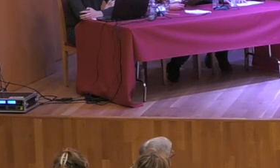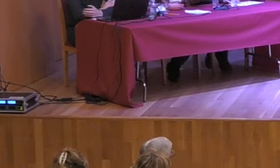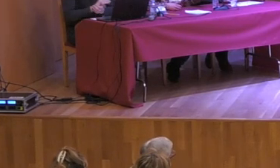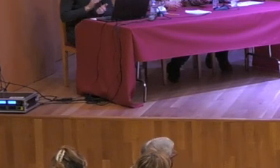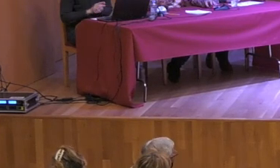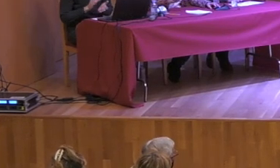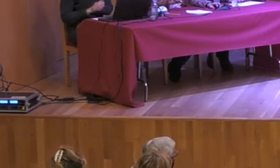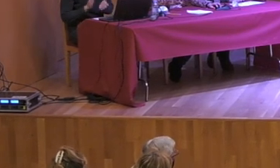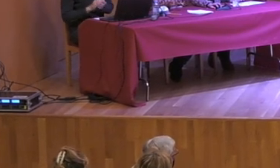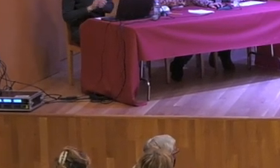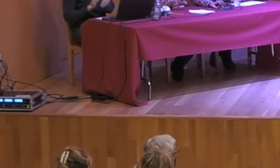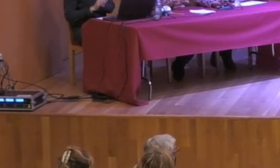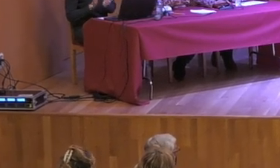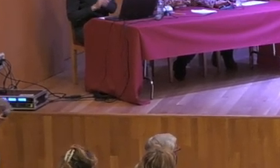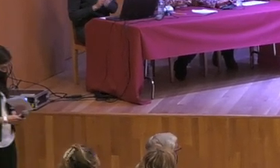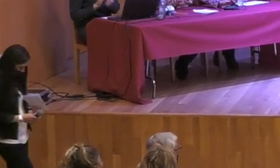Gràcies.